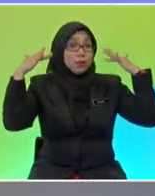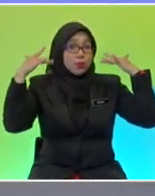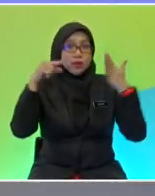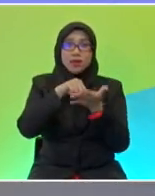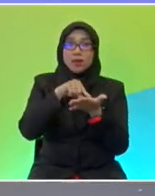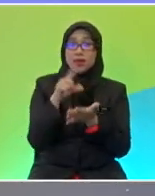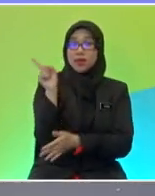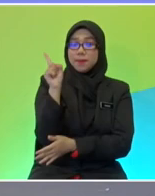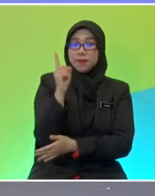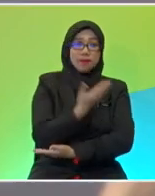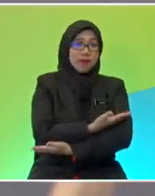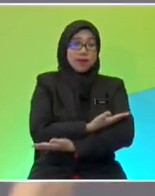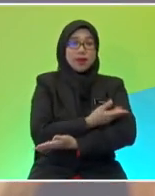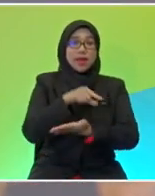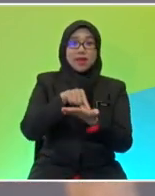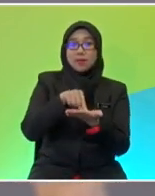anak